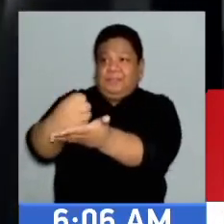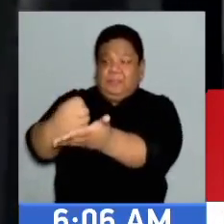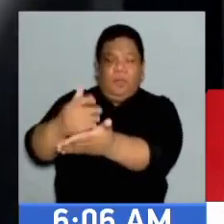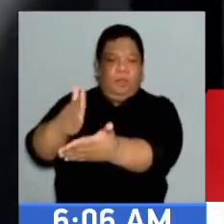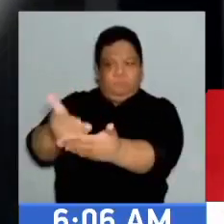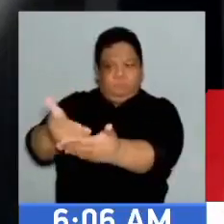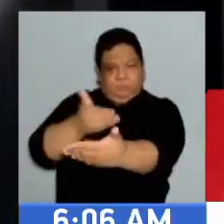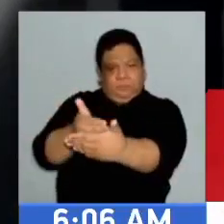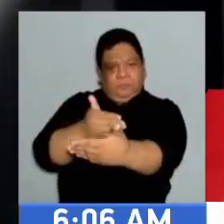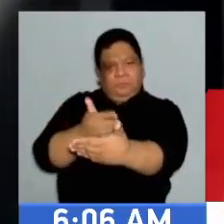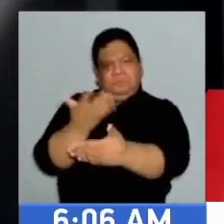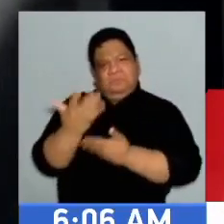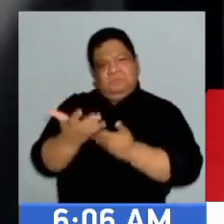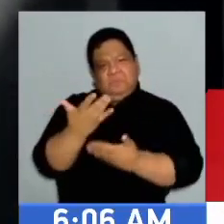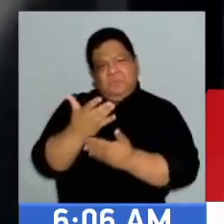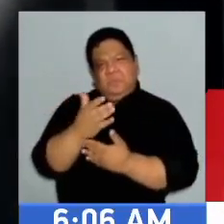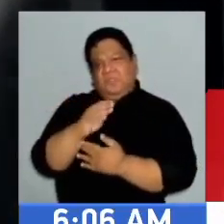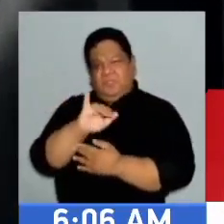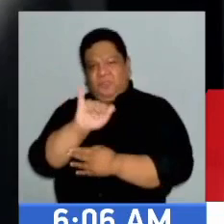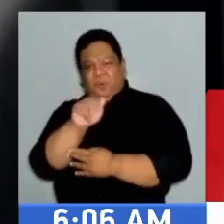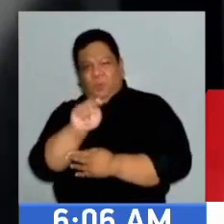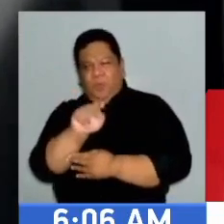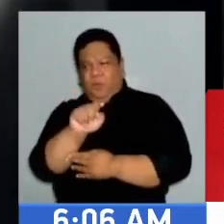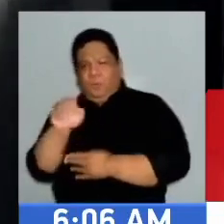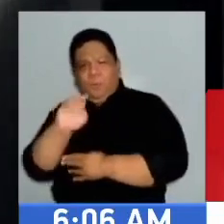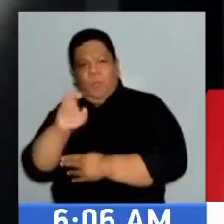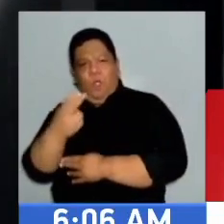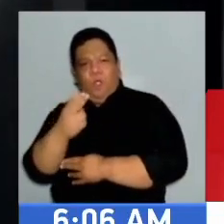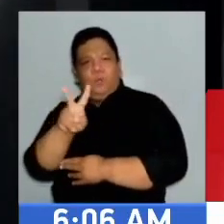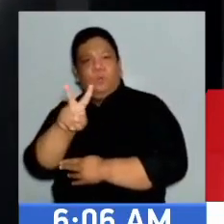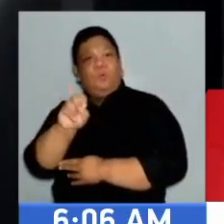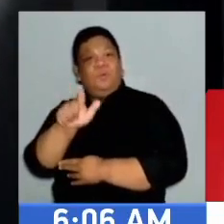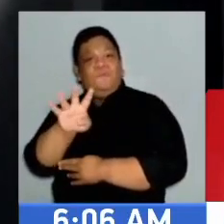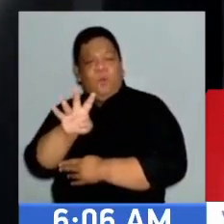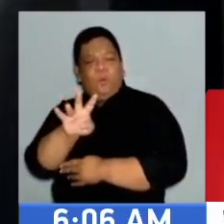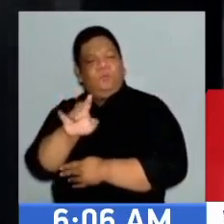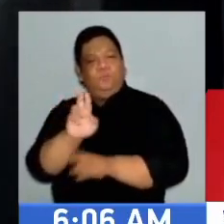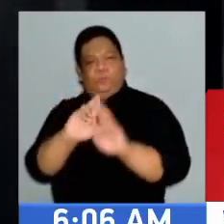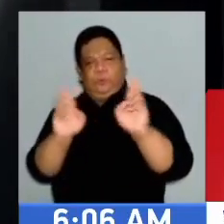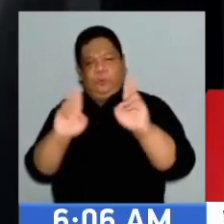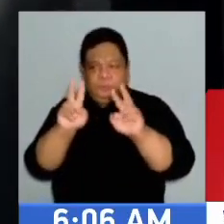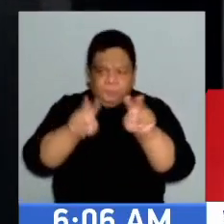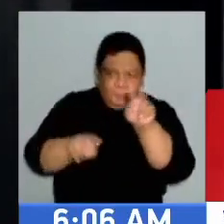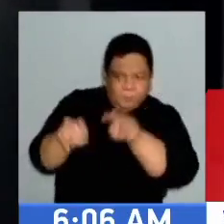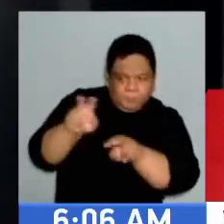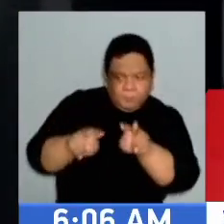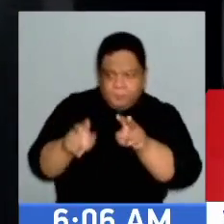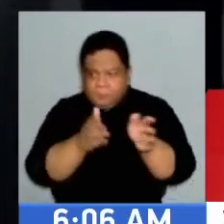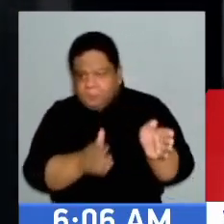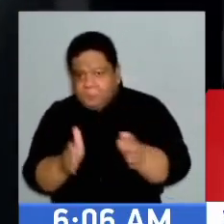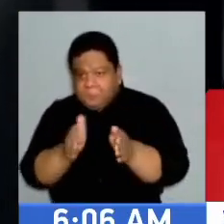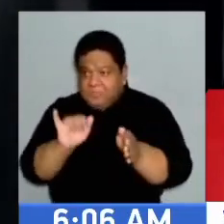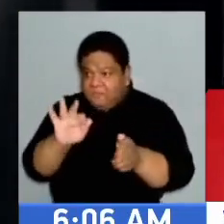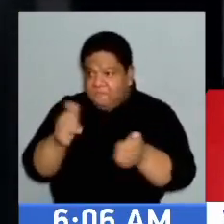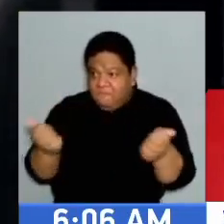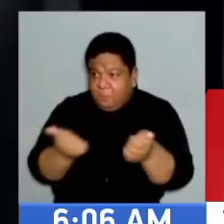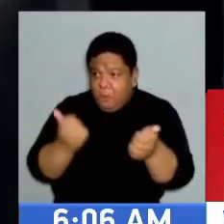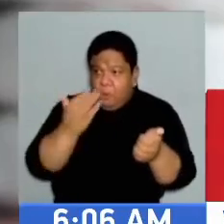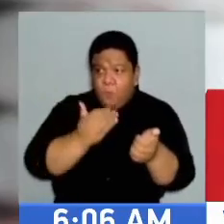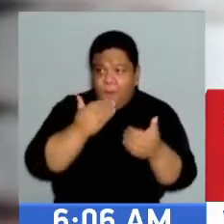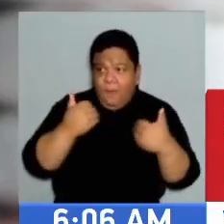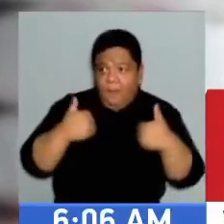2024 we should already start surveying and planning po kung Talaga bang kukulang tayo or talagaa bang kailangan